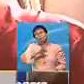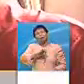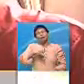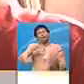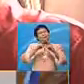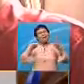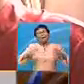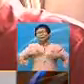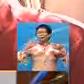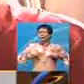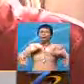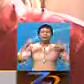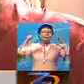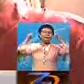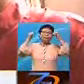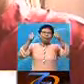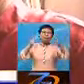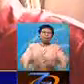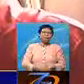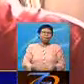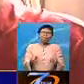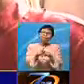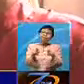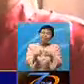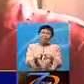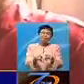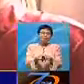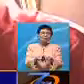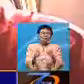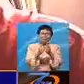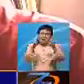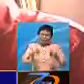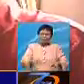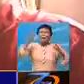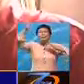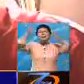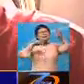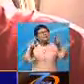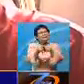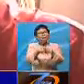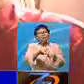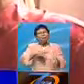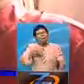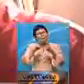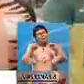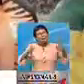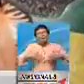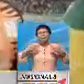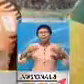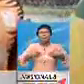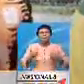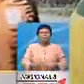gembira sangat-sangat gembira macam tu jugalah dengan rakyatrat Malaysia terasa sangat